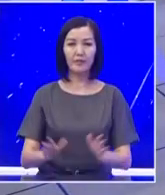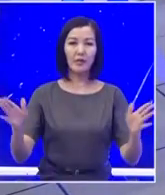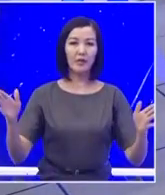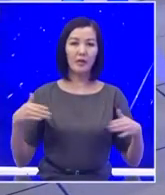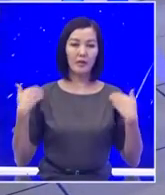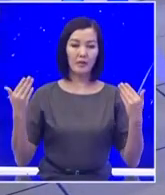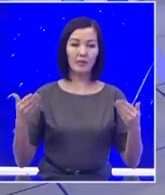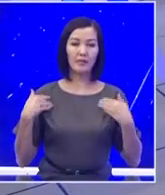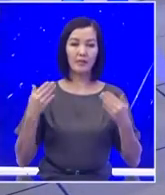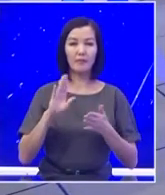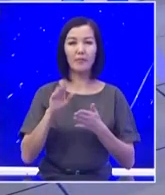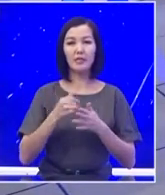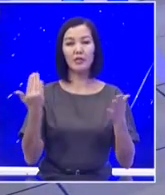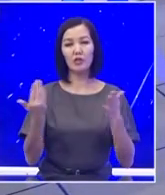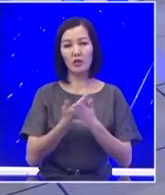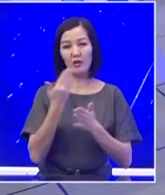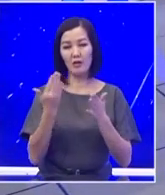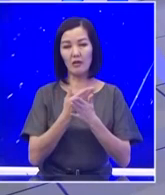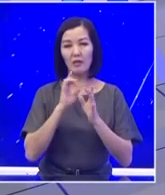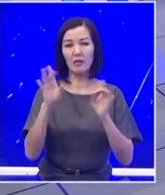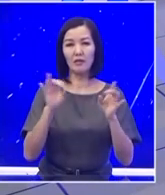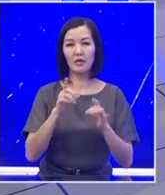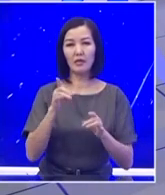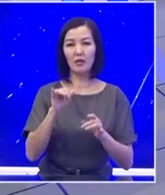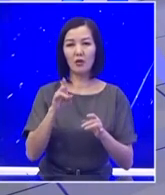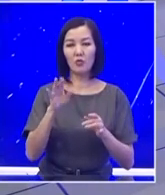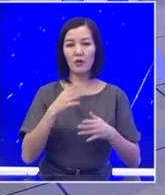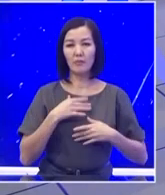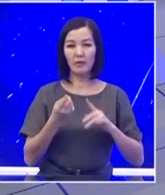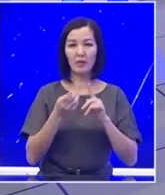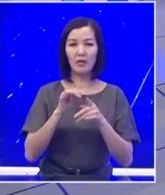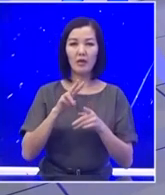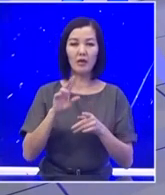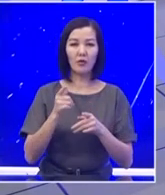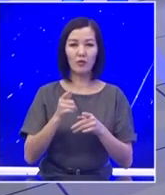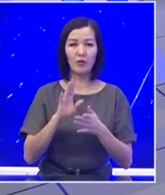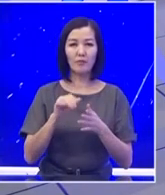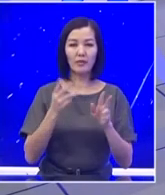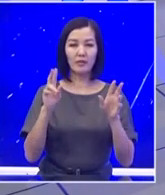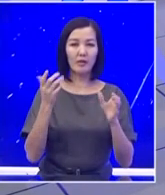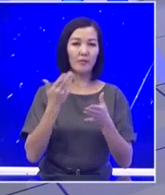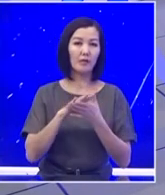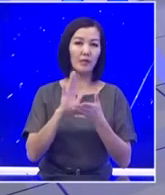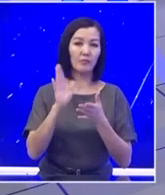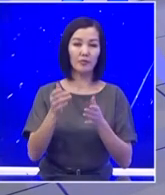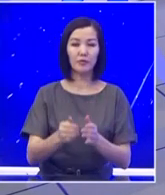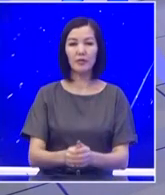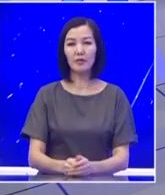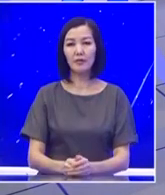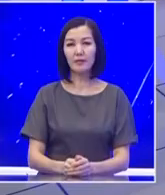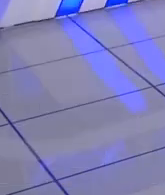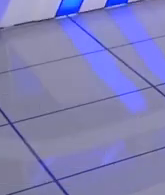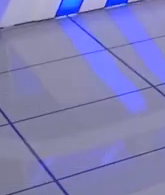Армысыздар, аймақтың басты арнасында қорытынды жаңалықтар студияда ақпараттар легімен Гауһар Муса, сурд аудармада Айгүл Жұмашқызы. Қымбатты көрермен, бүгін